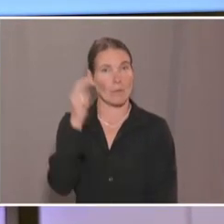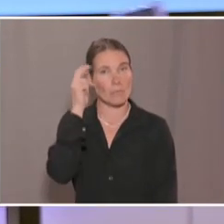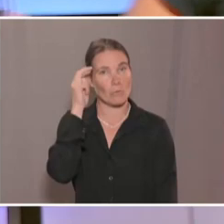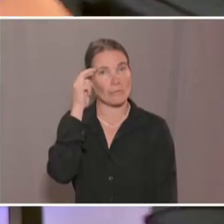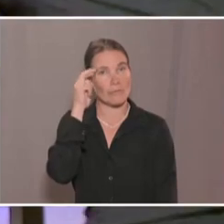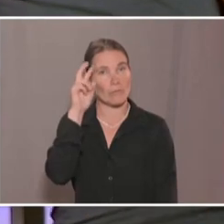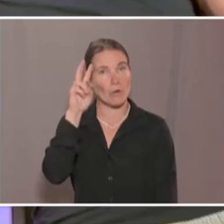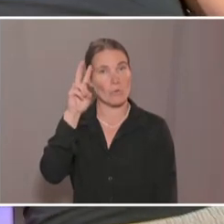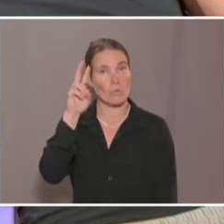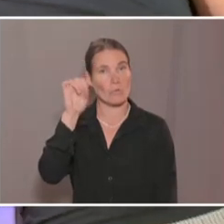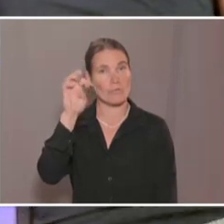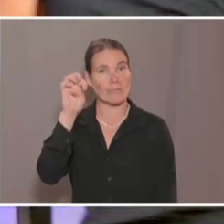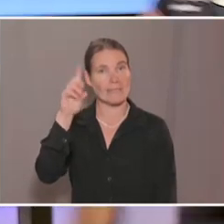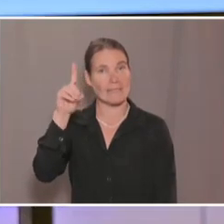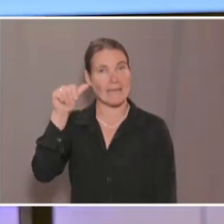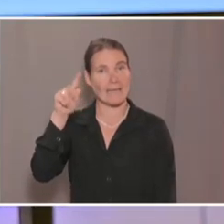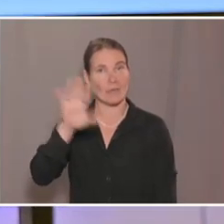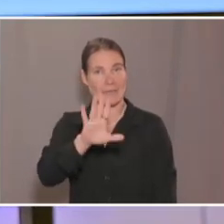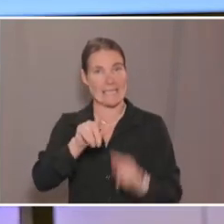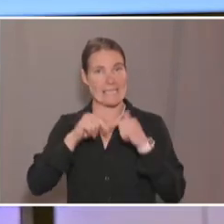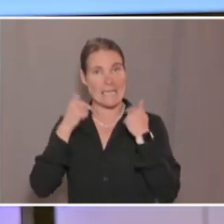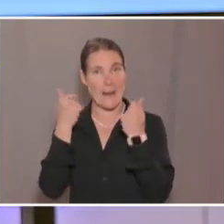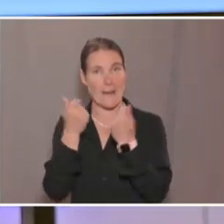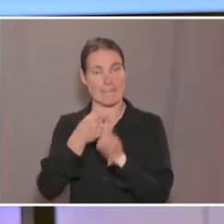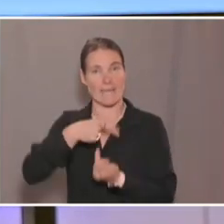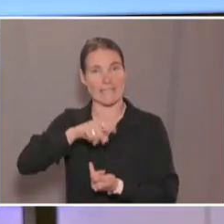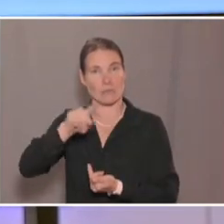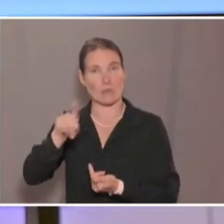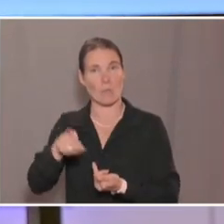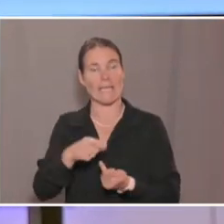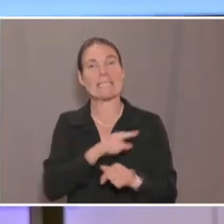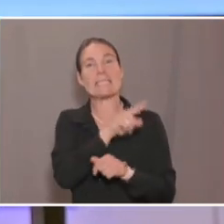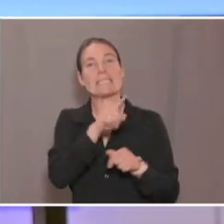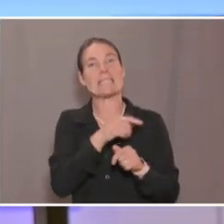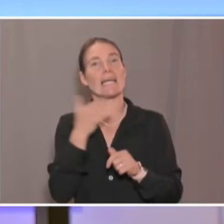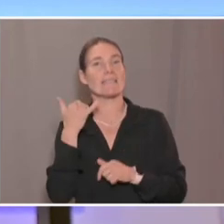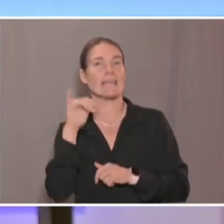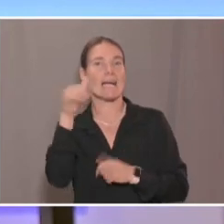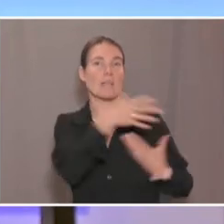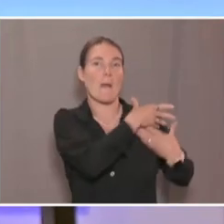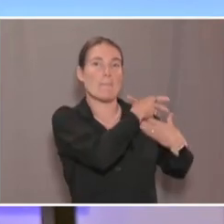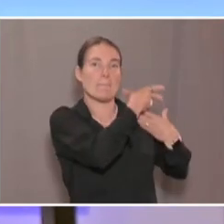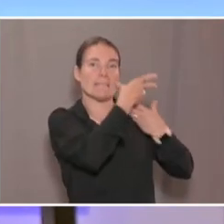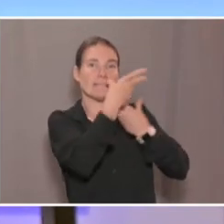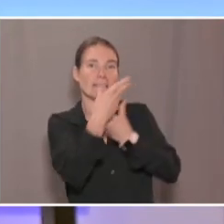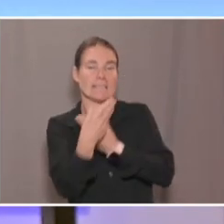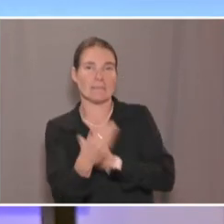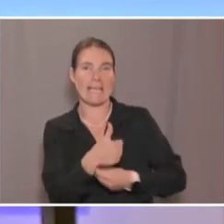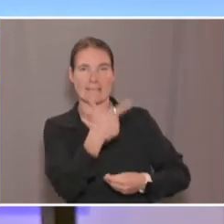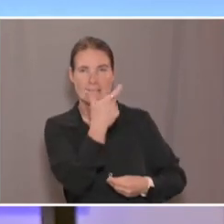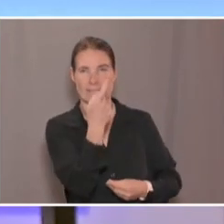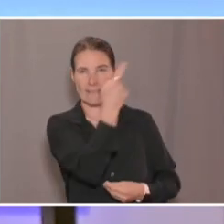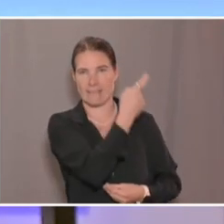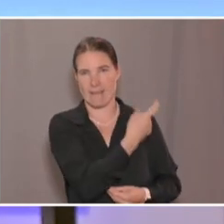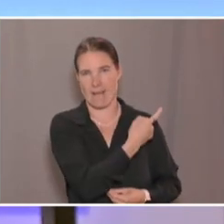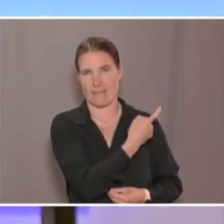Uwe Danker wird und sein Team werden uns jetzt gleich nochmal auf eine Zeitreise mitnehmen und die ersten 20 Jahre der